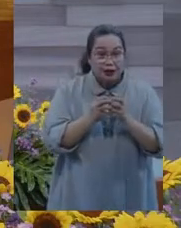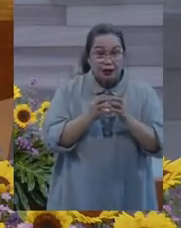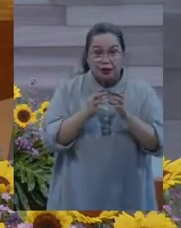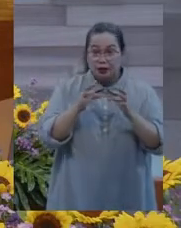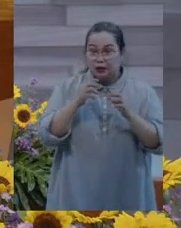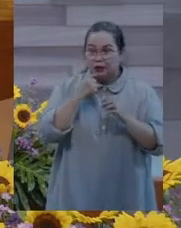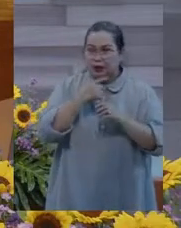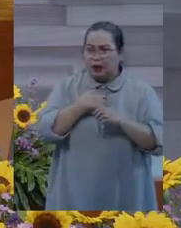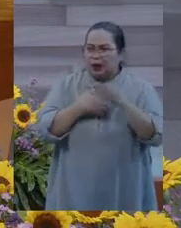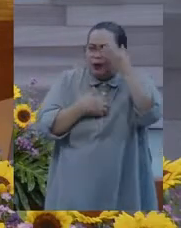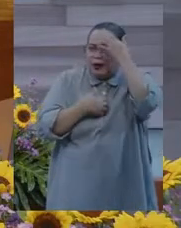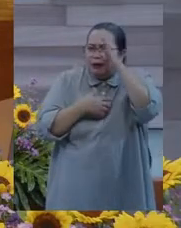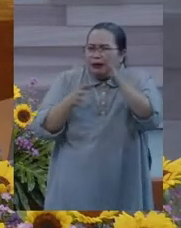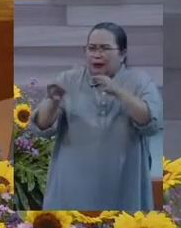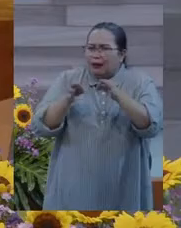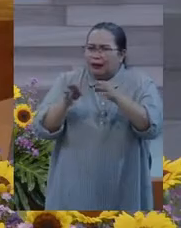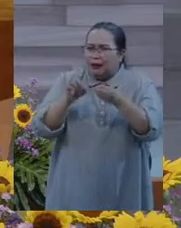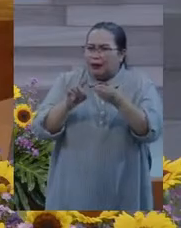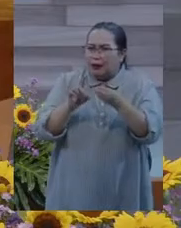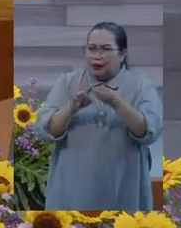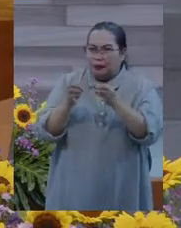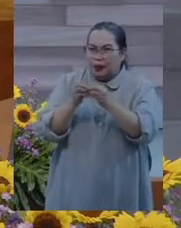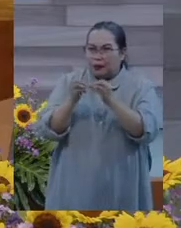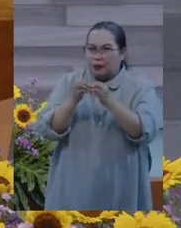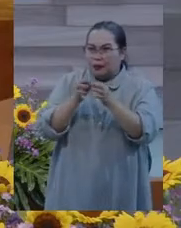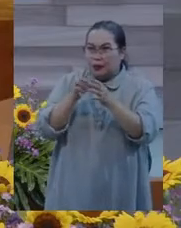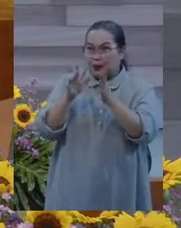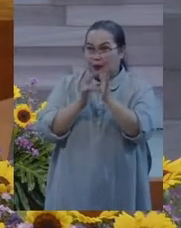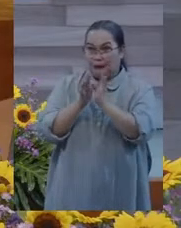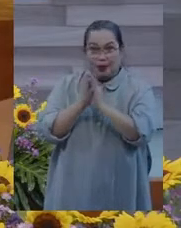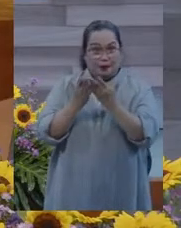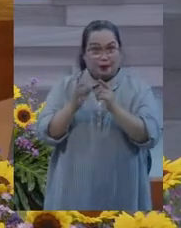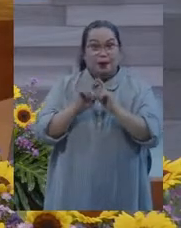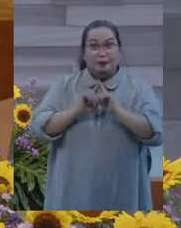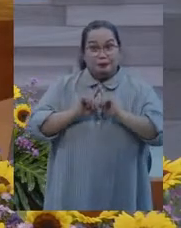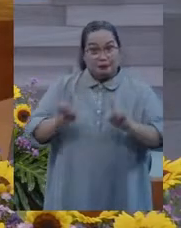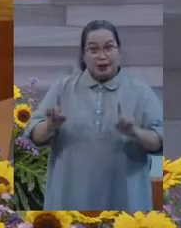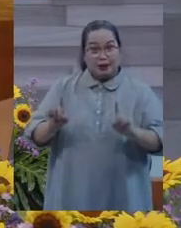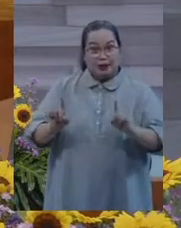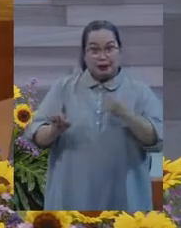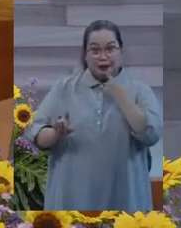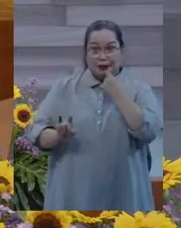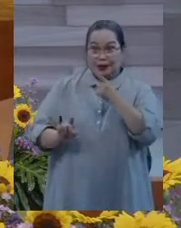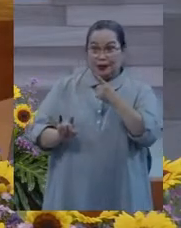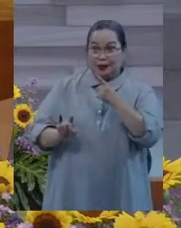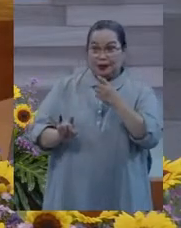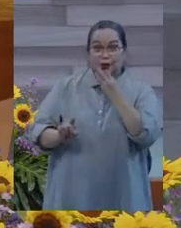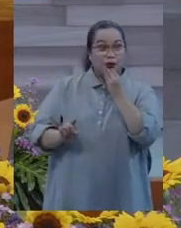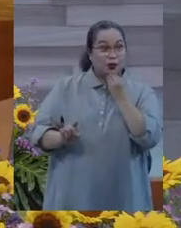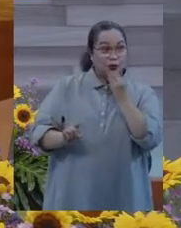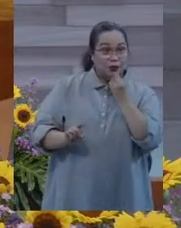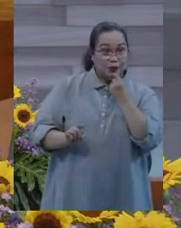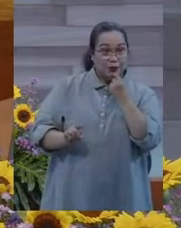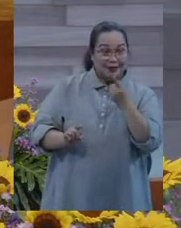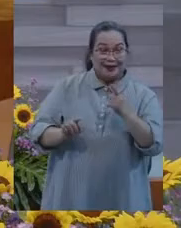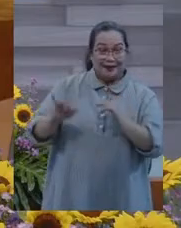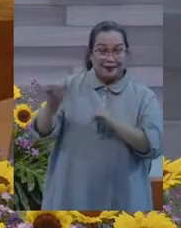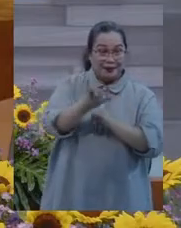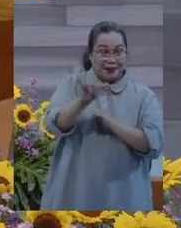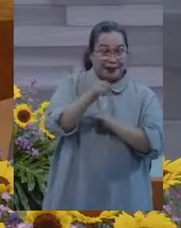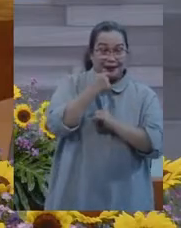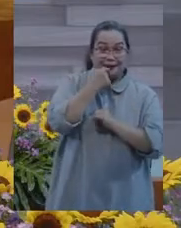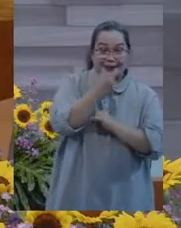pong kwento sa ibang part ng scripture. Pero ang sabi ng mga Hudyo, sa ibang literature